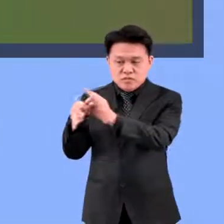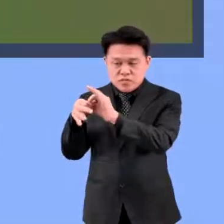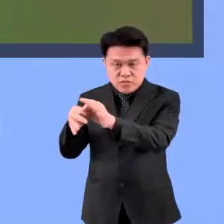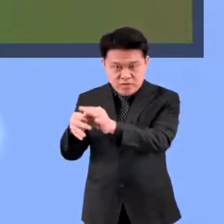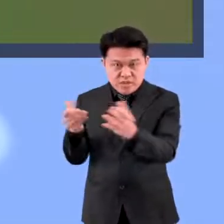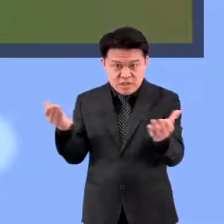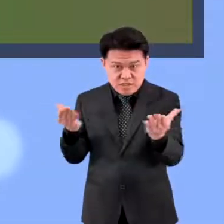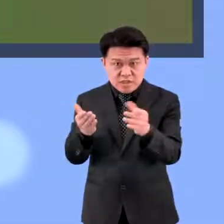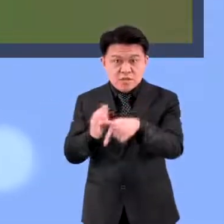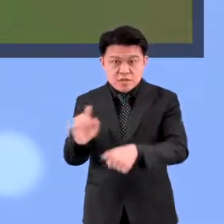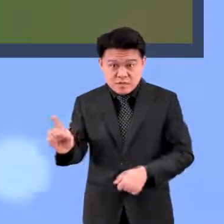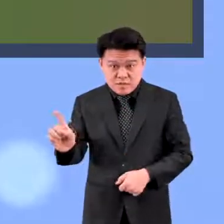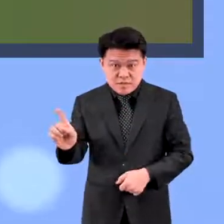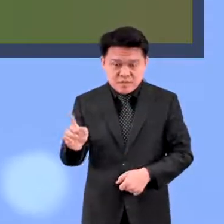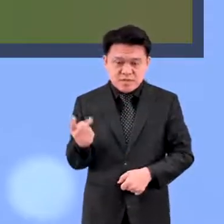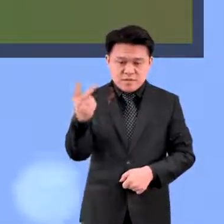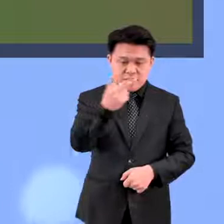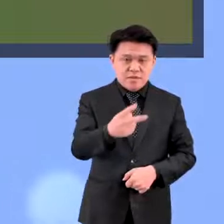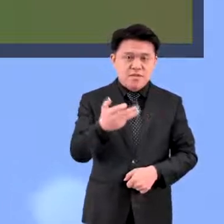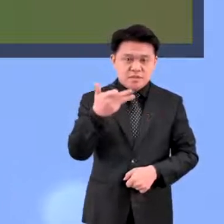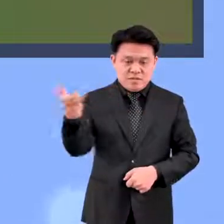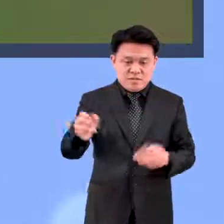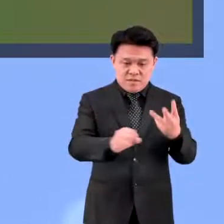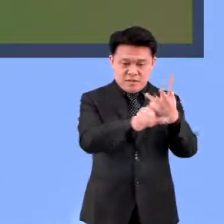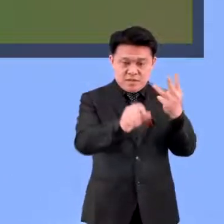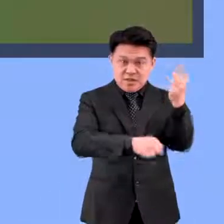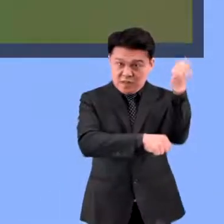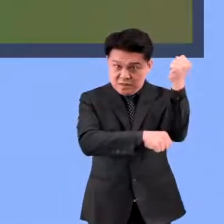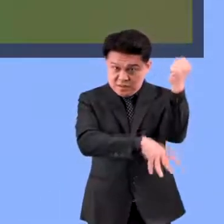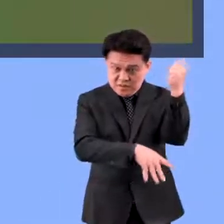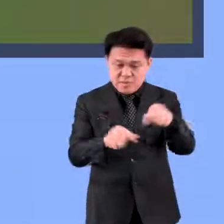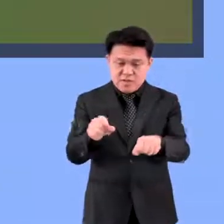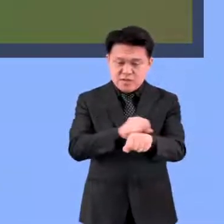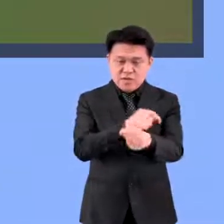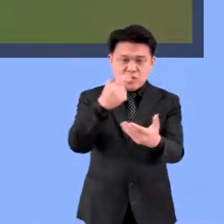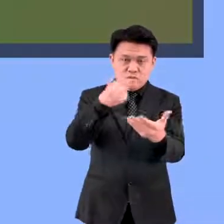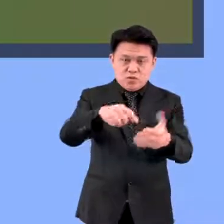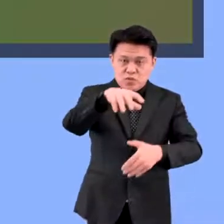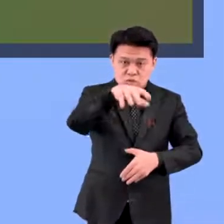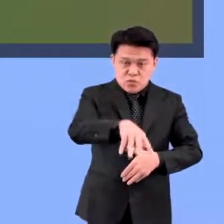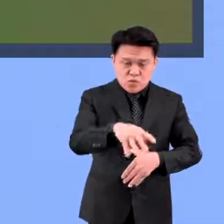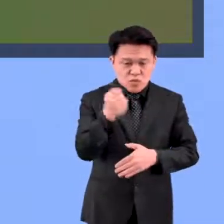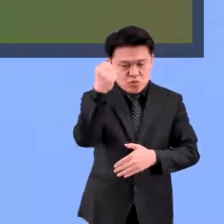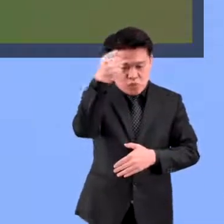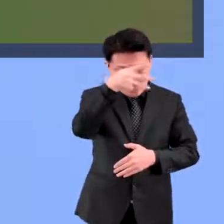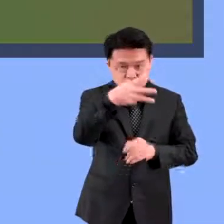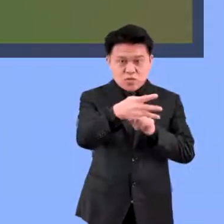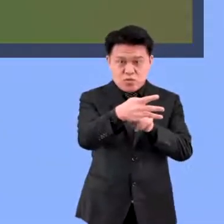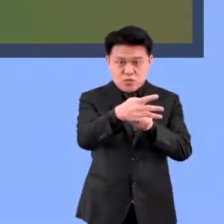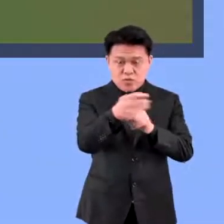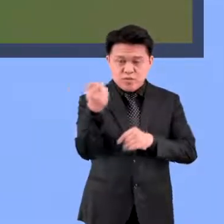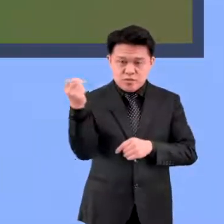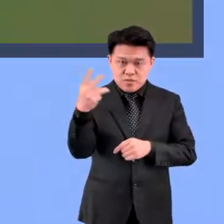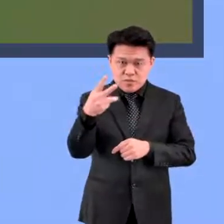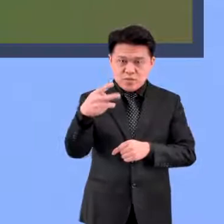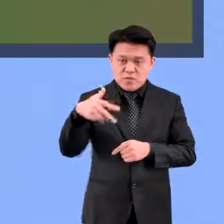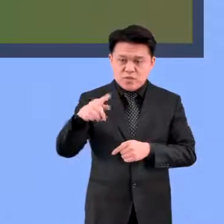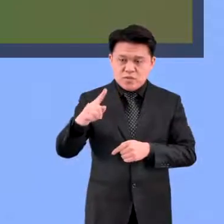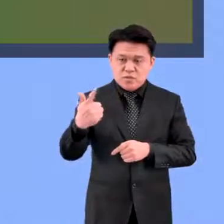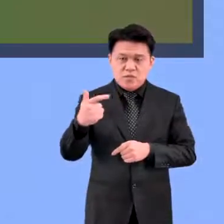복지 연계형의 경우에는 2018년 3월 기준 특수교육기관 고등학교 3학년